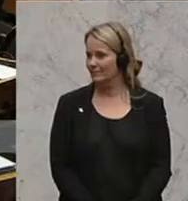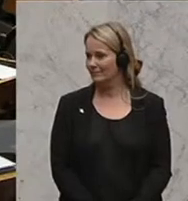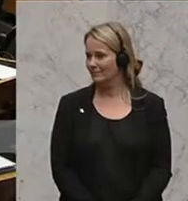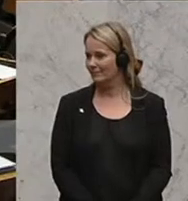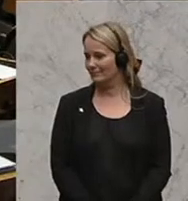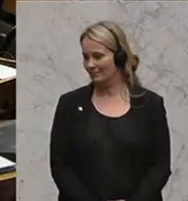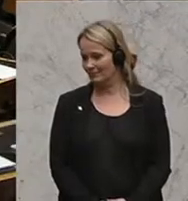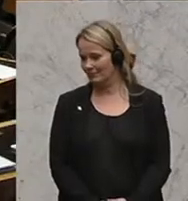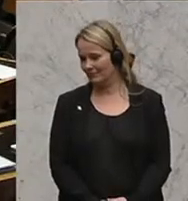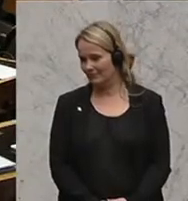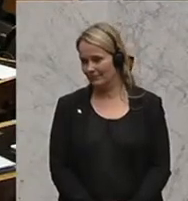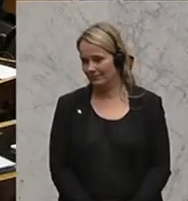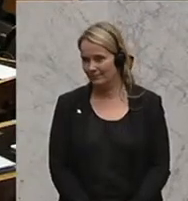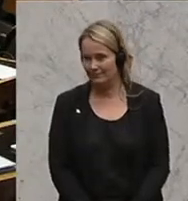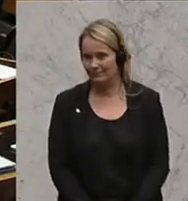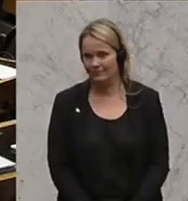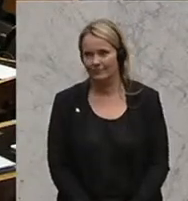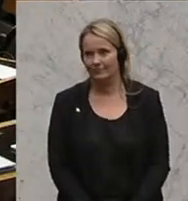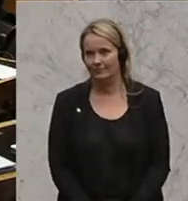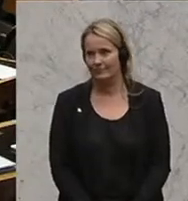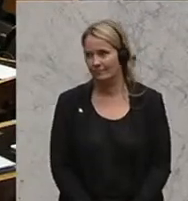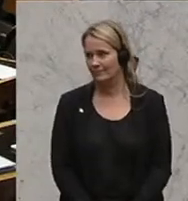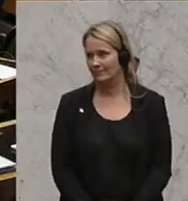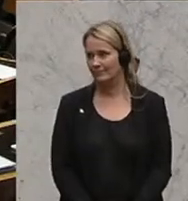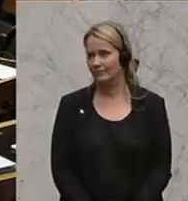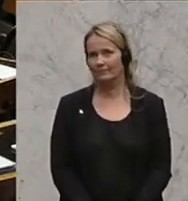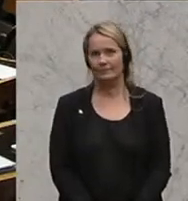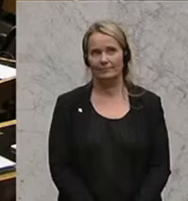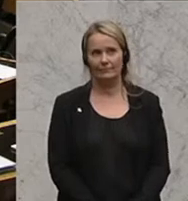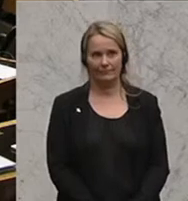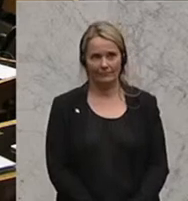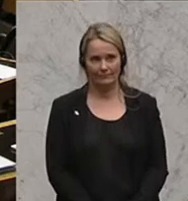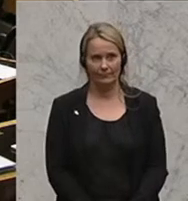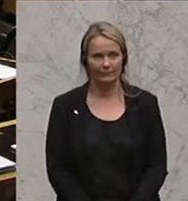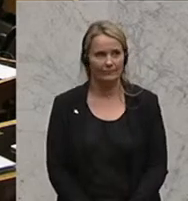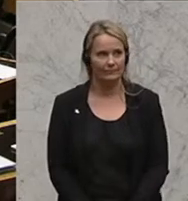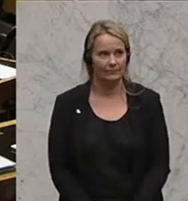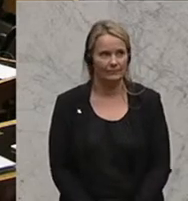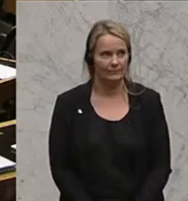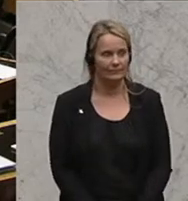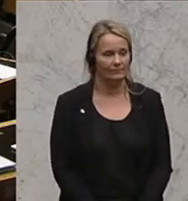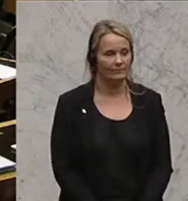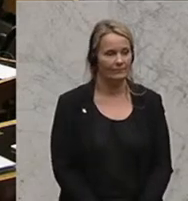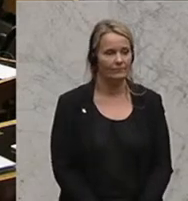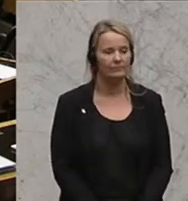Als nächste Rednerin am Wort ist Alef Korun, die Menschenrechtssprecherin der Grünen.